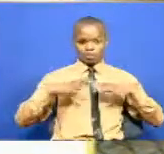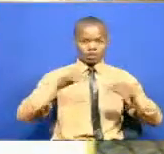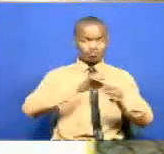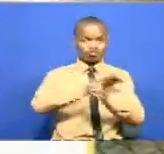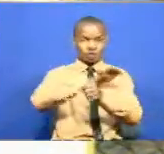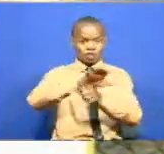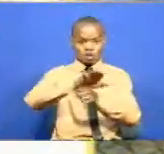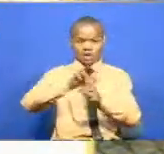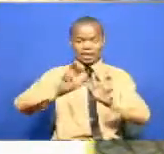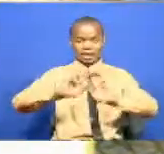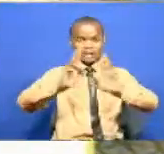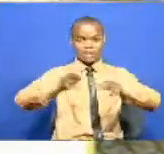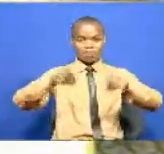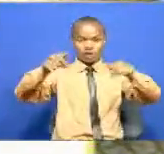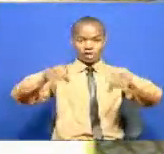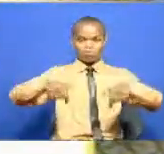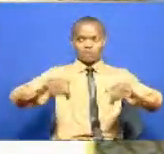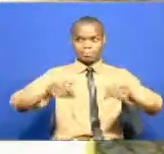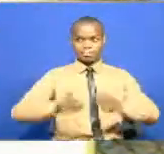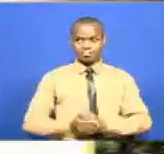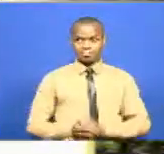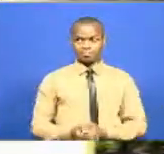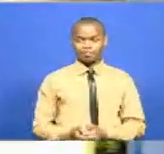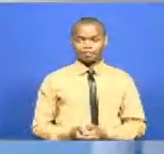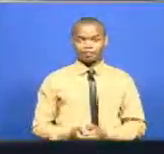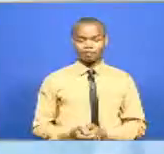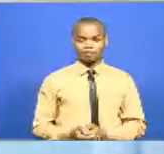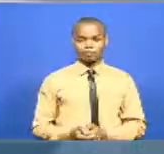wakiambukizwa ugonjwa huo humo nchini.